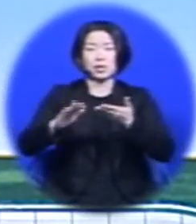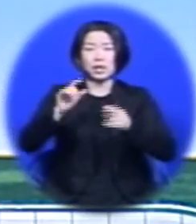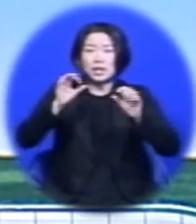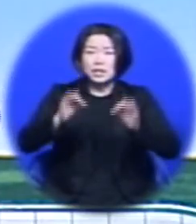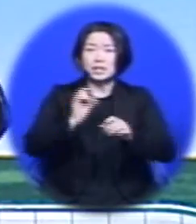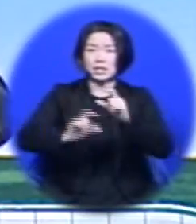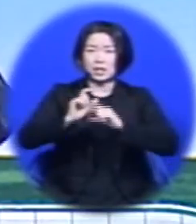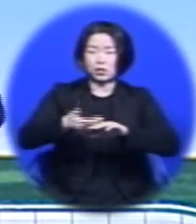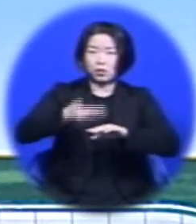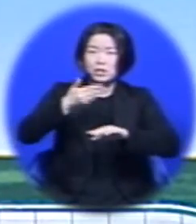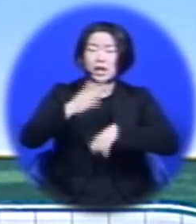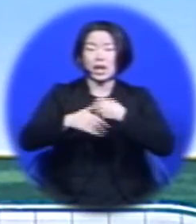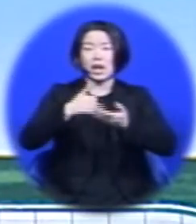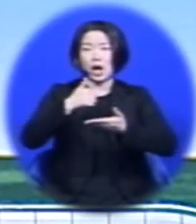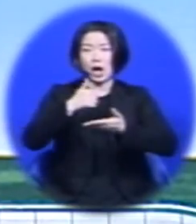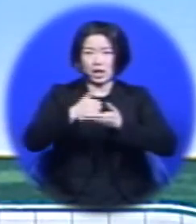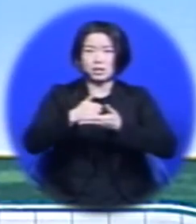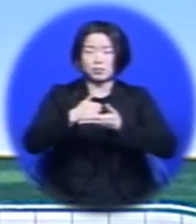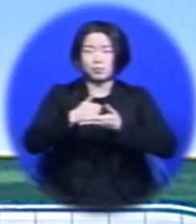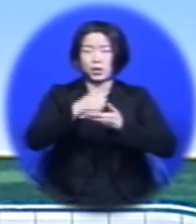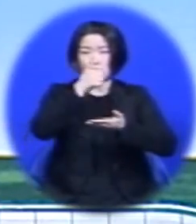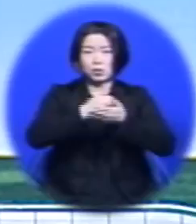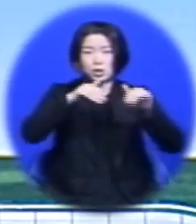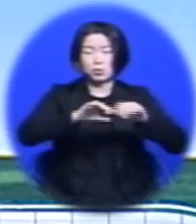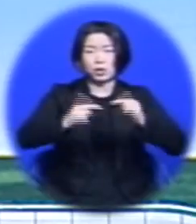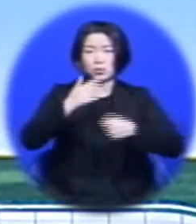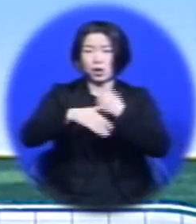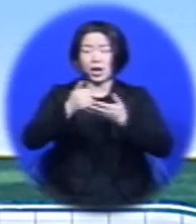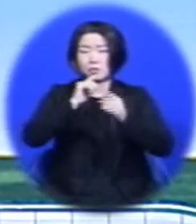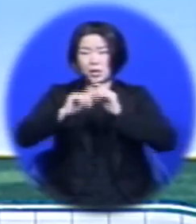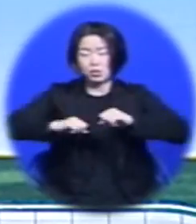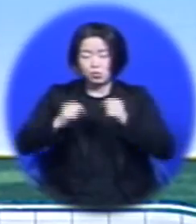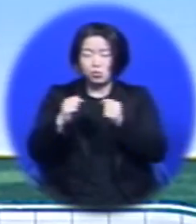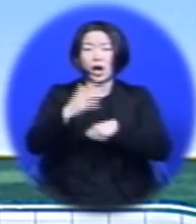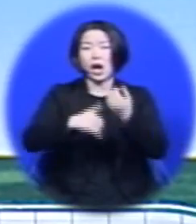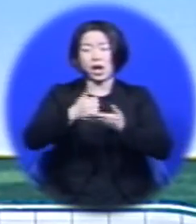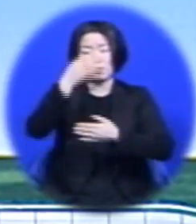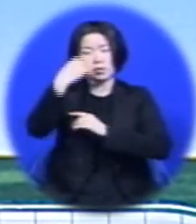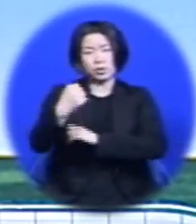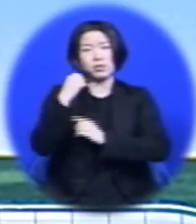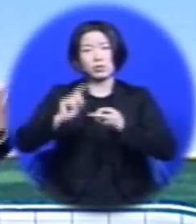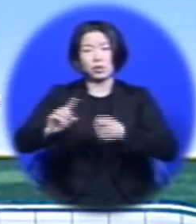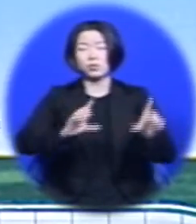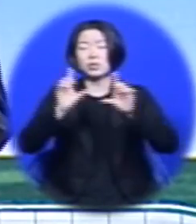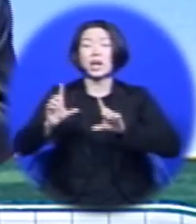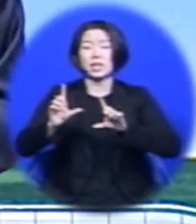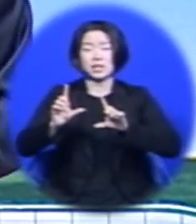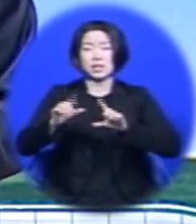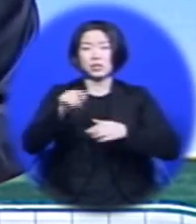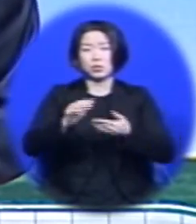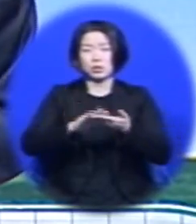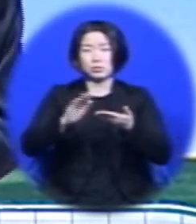하나님의 말씀대로 순종하며 하나님의 능력대로 사는 종입니다 이것이 십자가의 능력